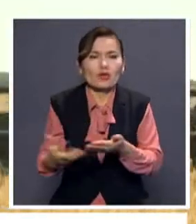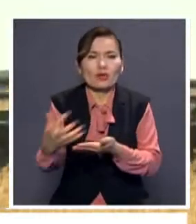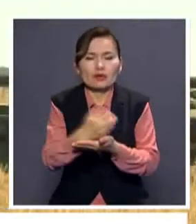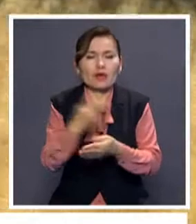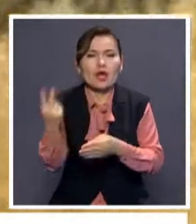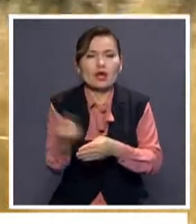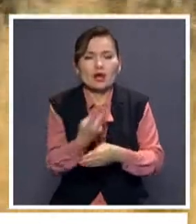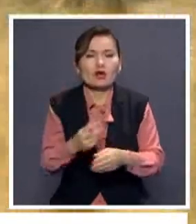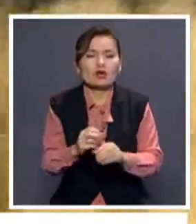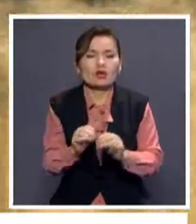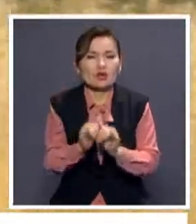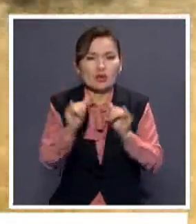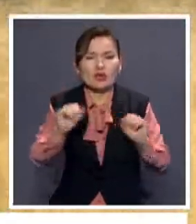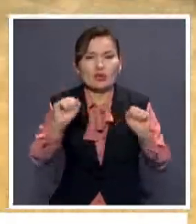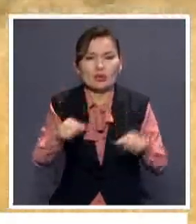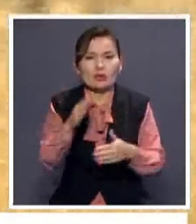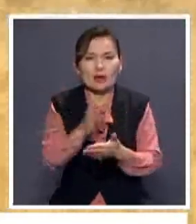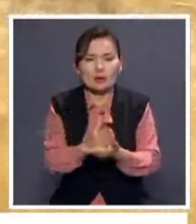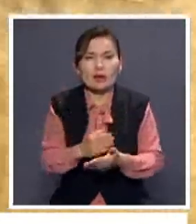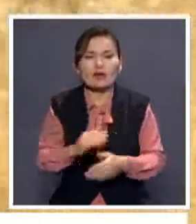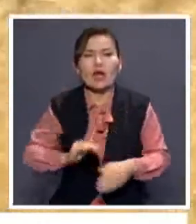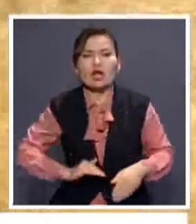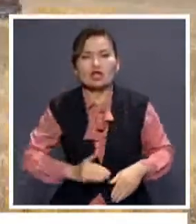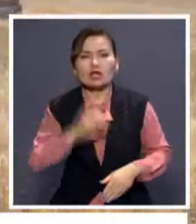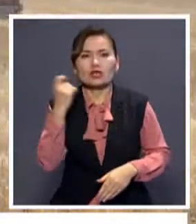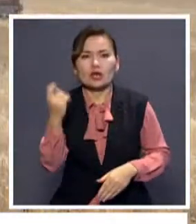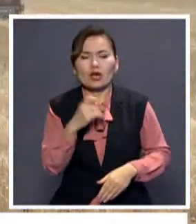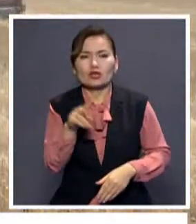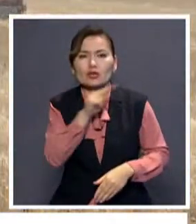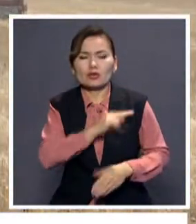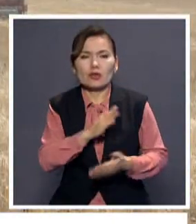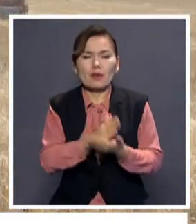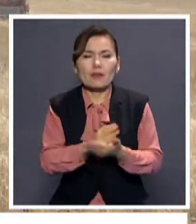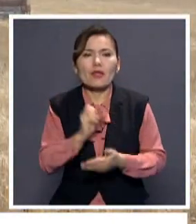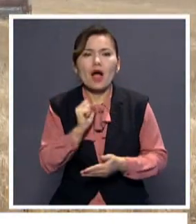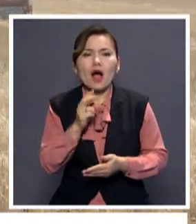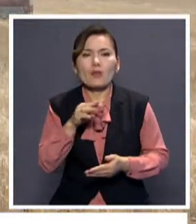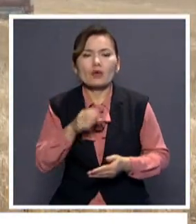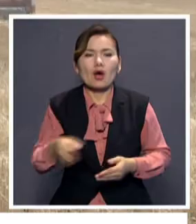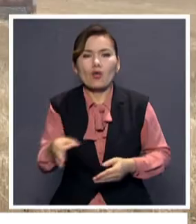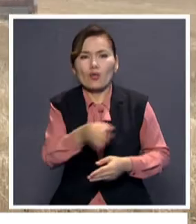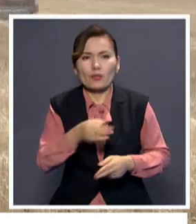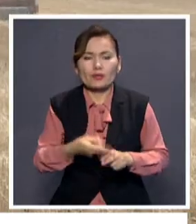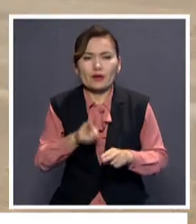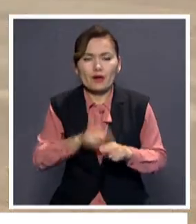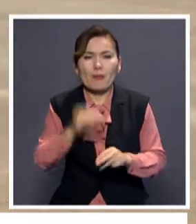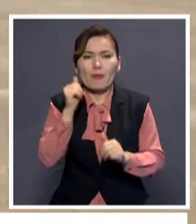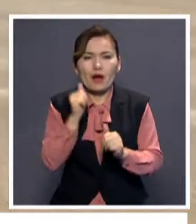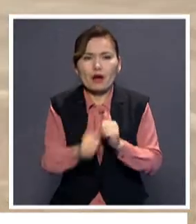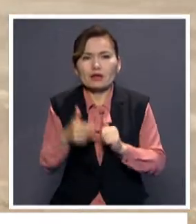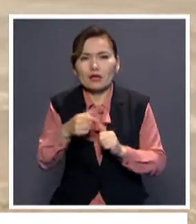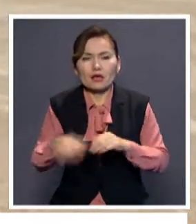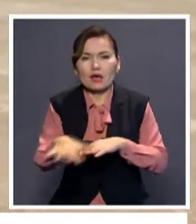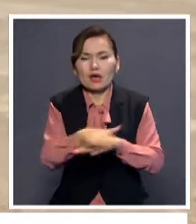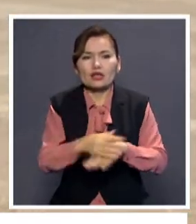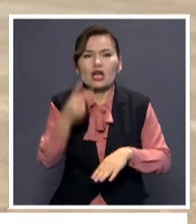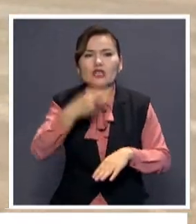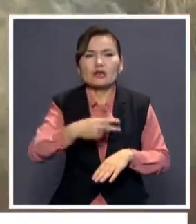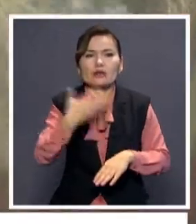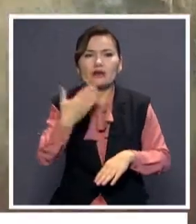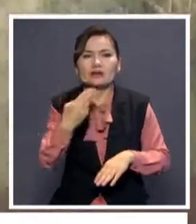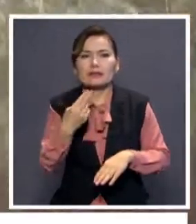арттыруға мүмкіндік бар. Бұған жекелеген шаруашылықтардың жұмысы дәлел. Мәселен, Ақмола облысында тұрақты түрде гектарынан 20-25 центнер